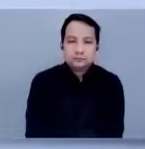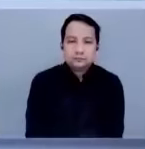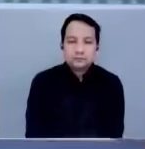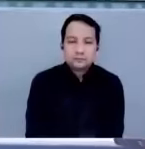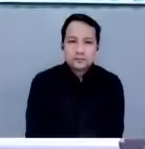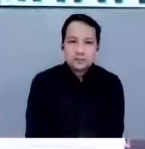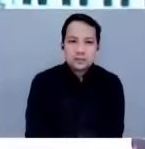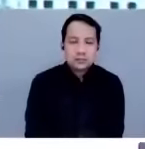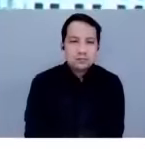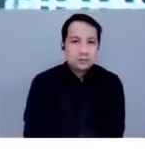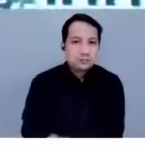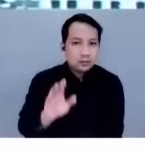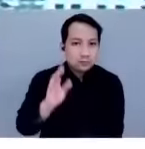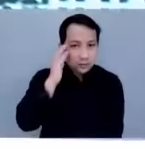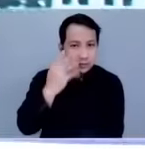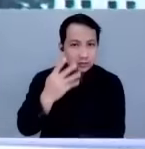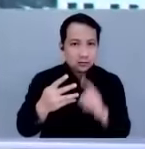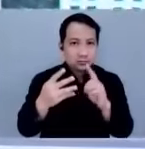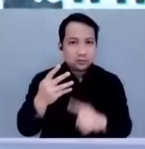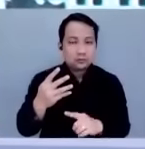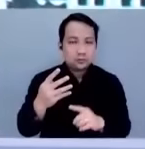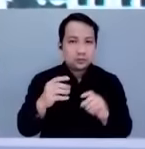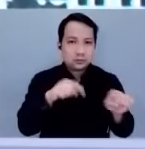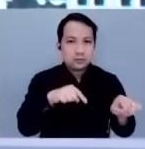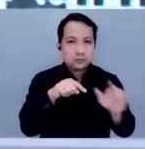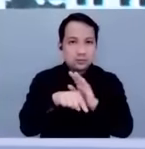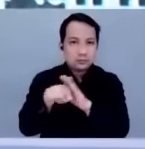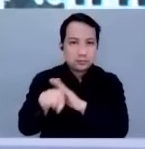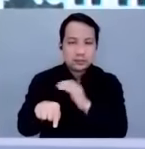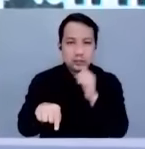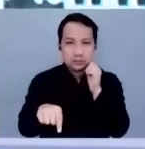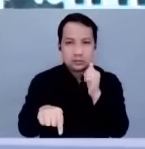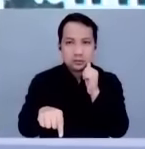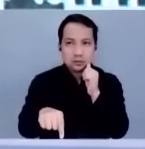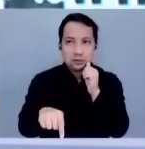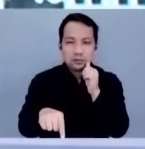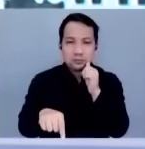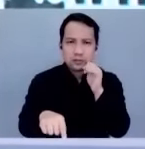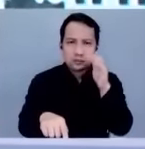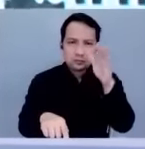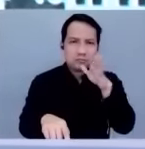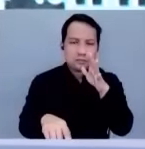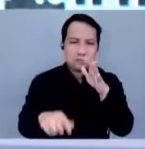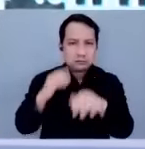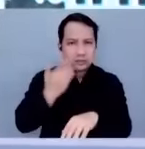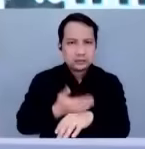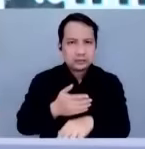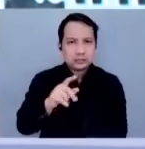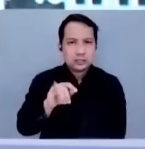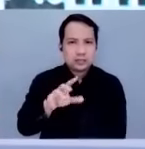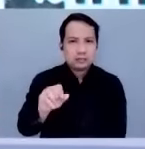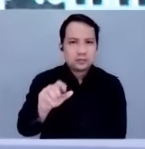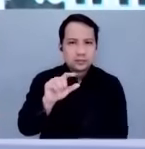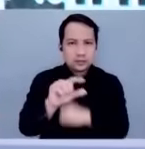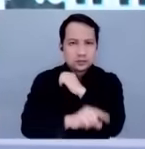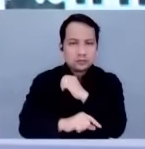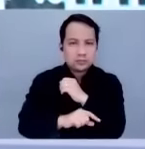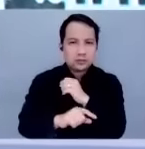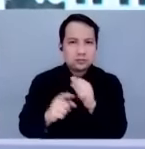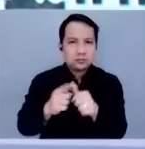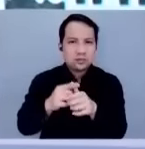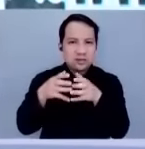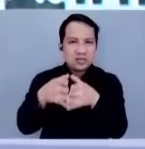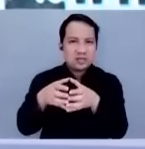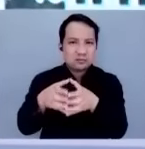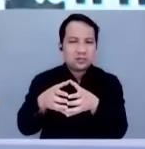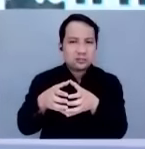Natukoy na ang apat na suspect sa pagpatay sa mang-inang balikbayan sa Tayabas, Quezon. Ang mga biktima, sinakal, sinaksak at pinalo